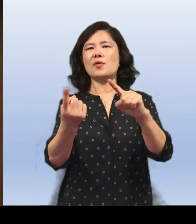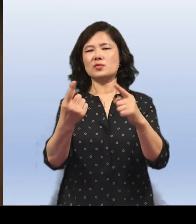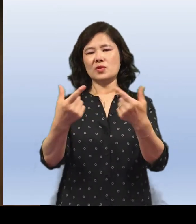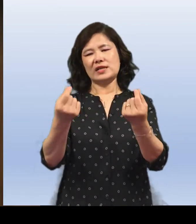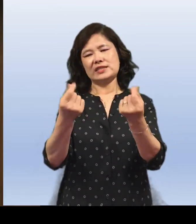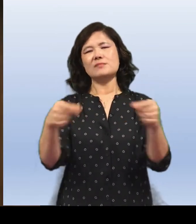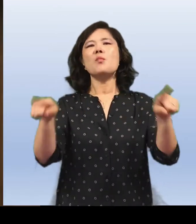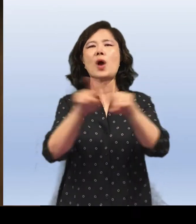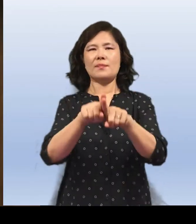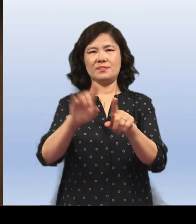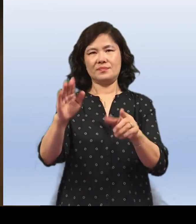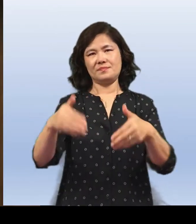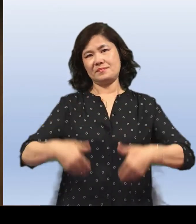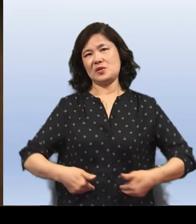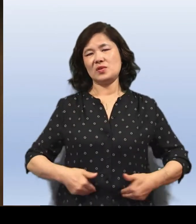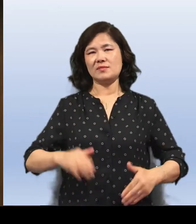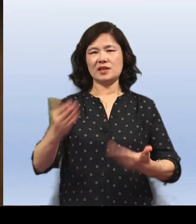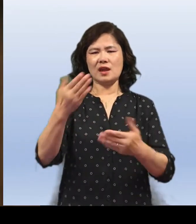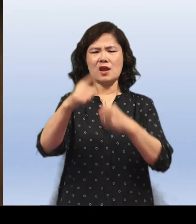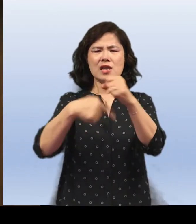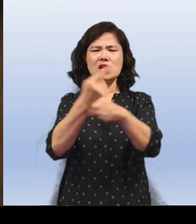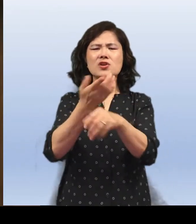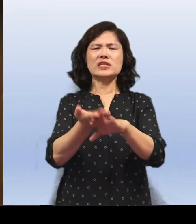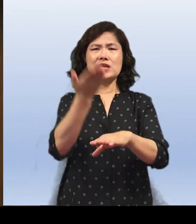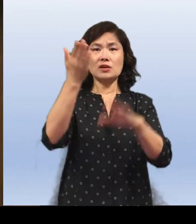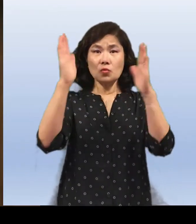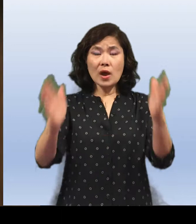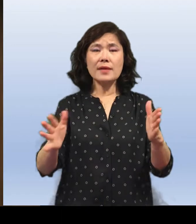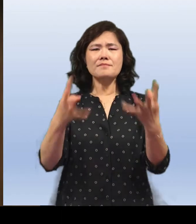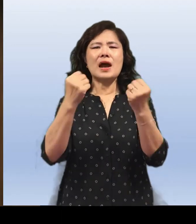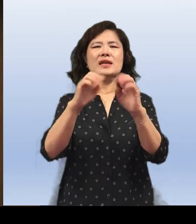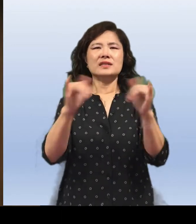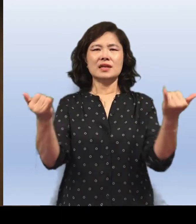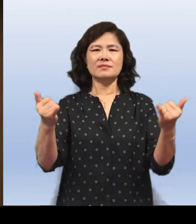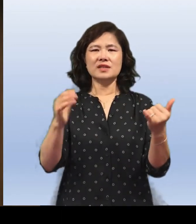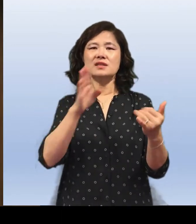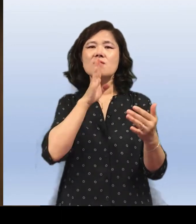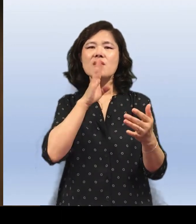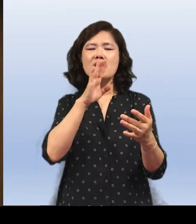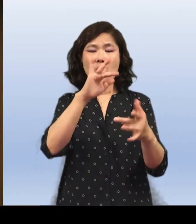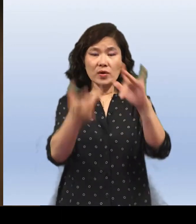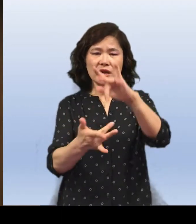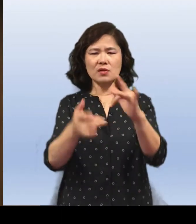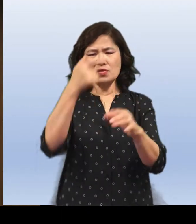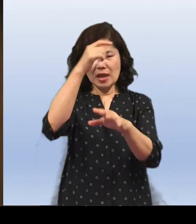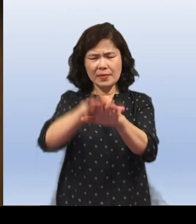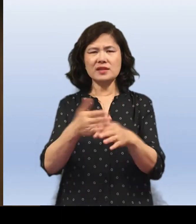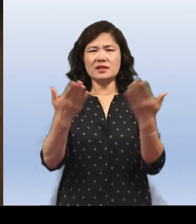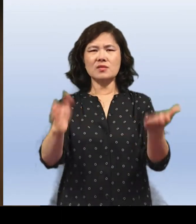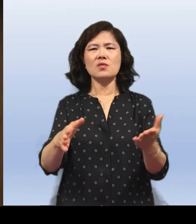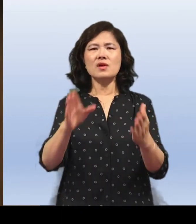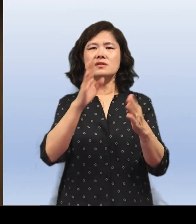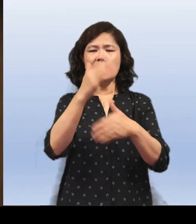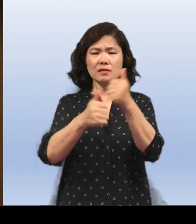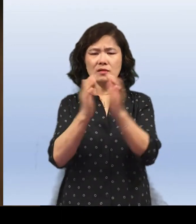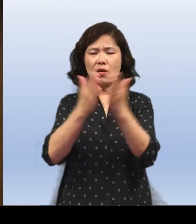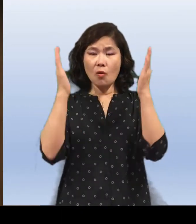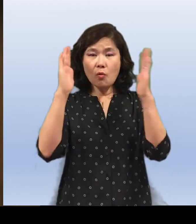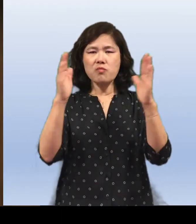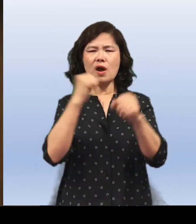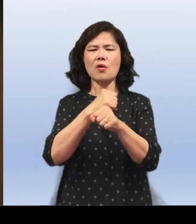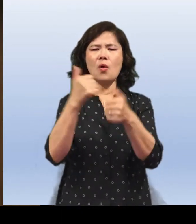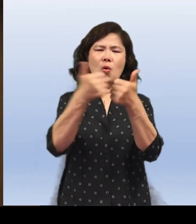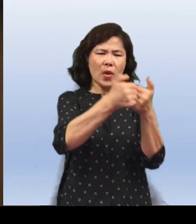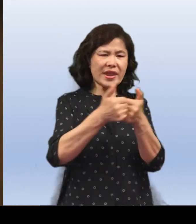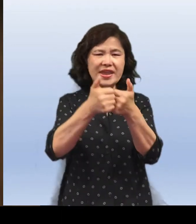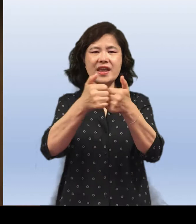저는 생각합니다. 1년 넘는 기간 동안 많은 분들이 온라인으로 예배를 드리고 성경 공부도 하고 회의와